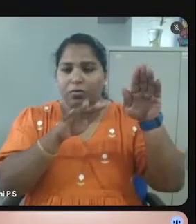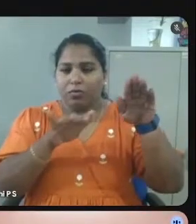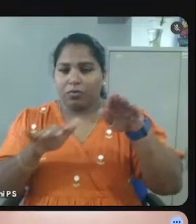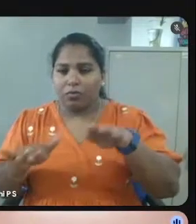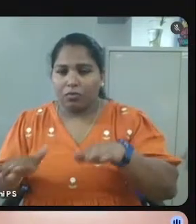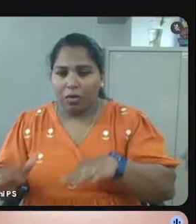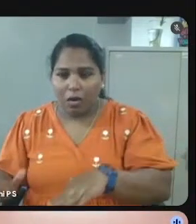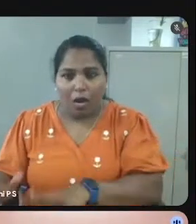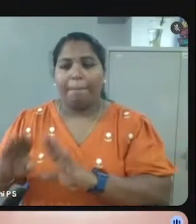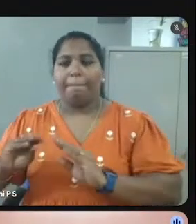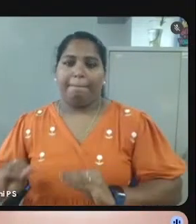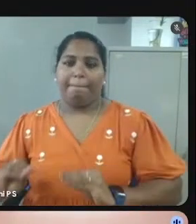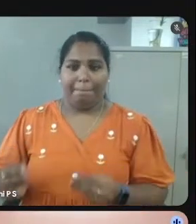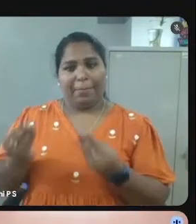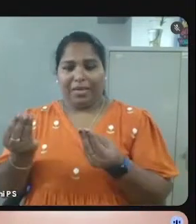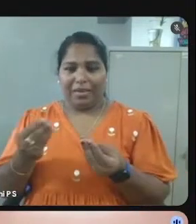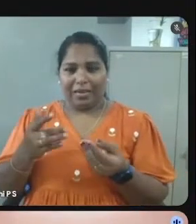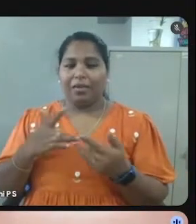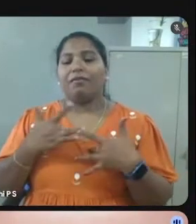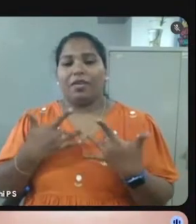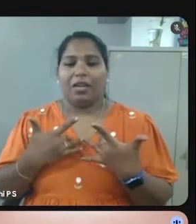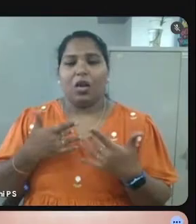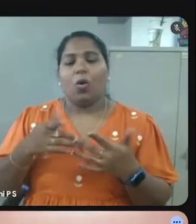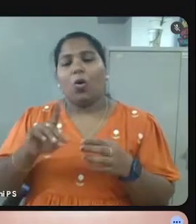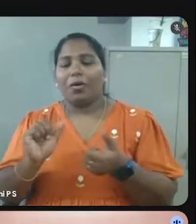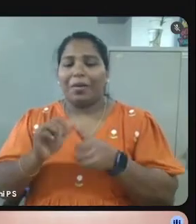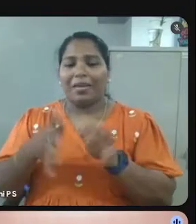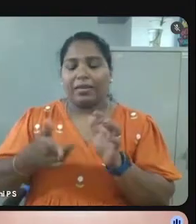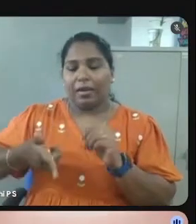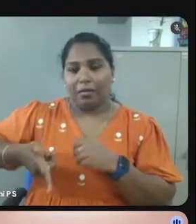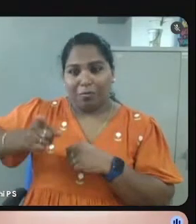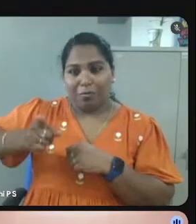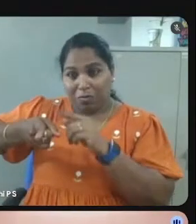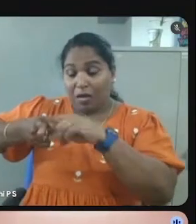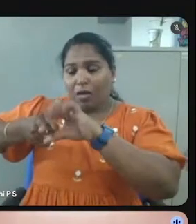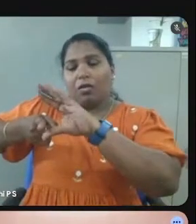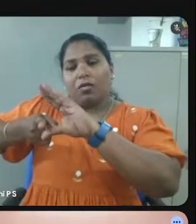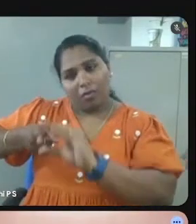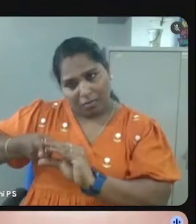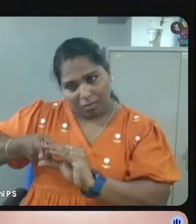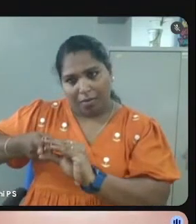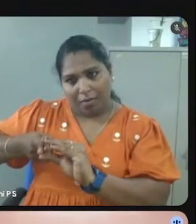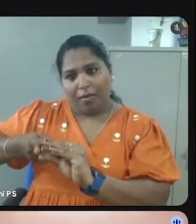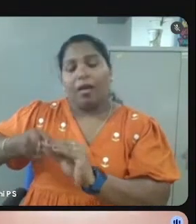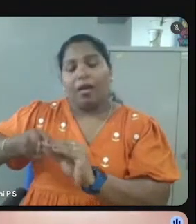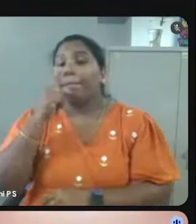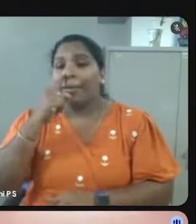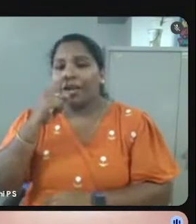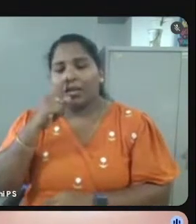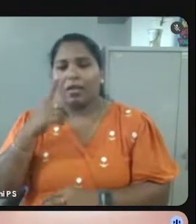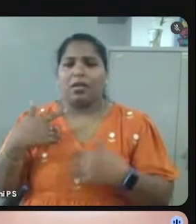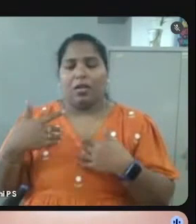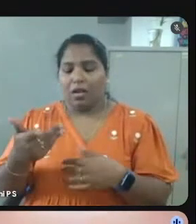മെയിൽ കാര്യങ്ങൾ പെനിസ് കുറച്ച് ഷ്രിങ്ക് ആയി ചുരുങ്ങി നോർമൽ സൈസിലേക്ക് എത്തും. ഫീമെയിൽ കുറച്ച്